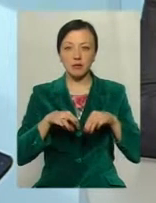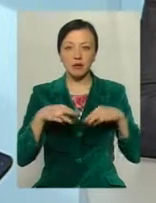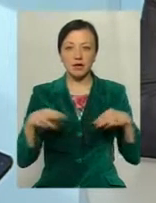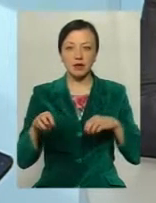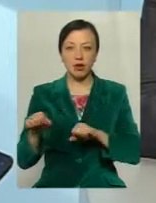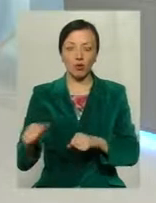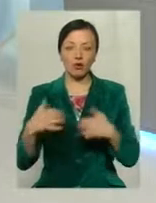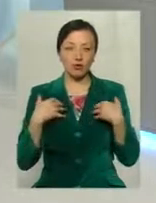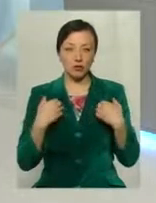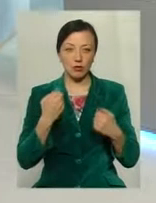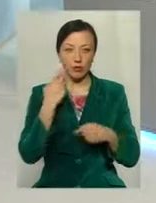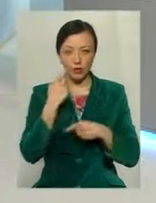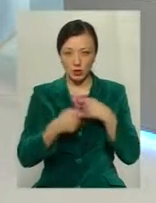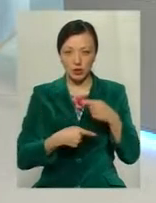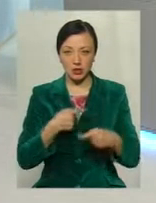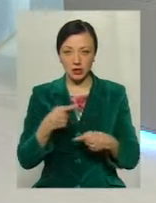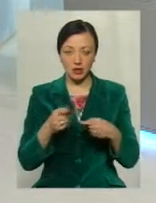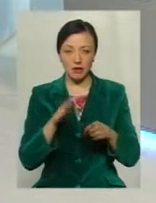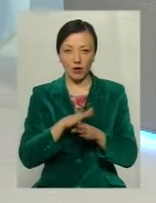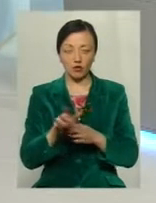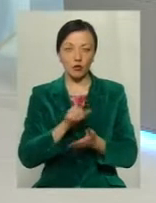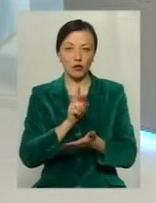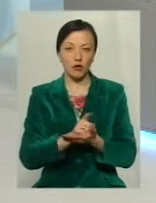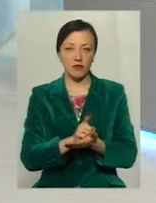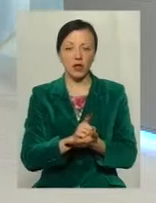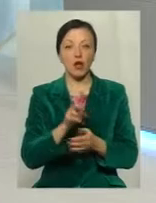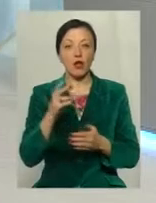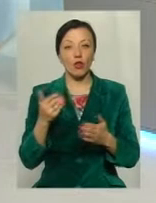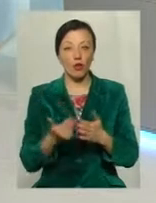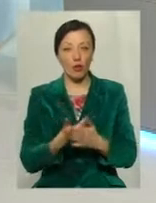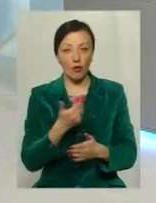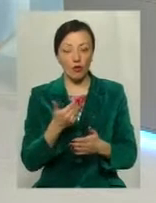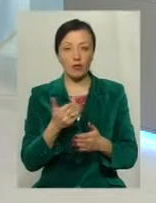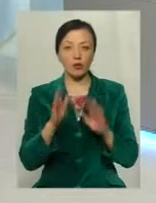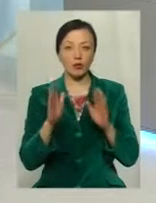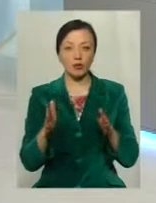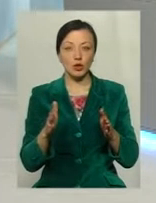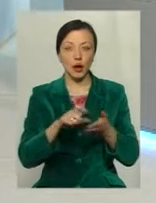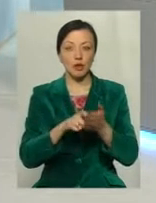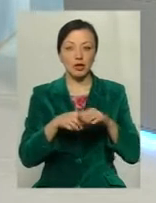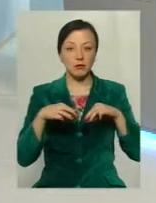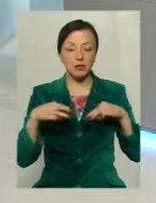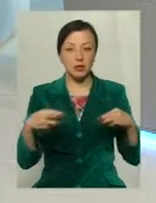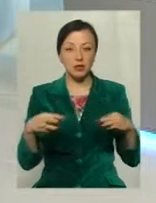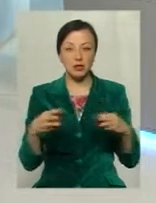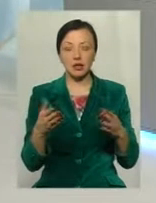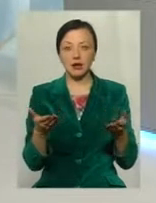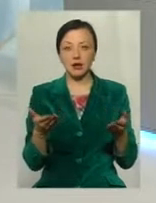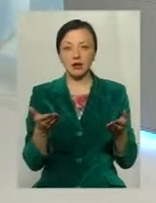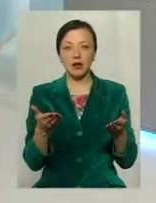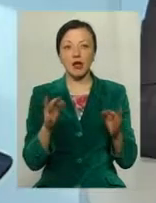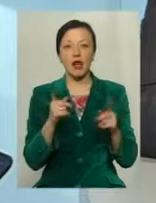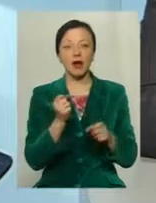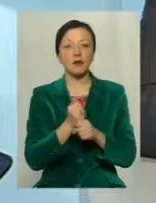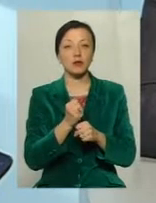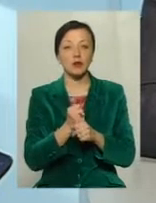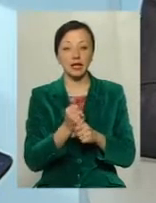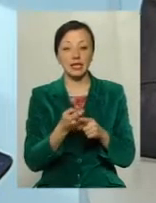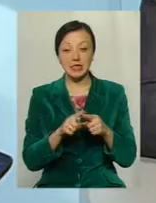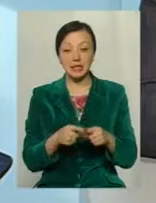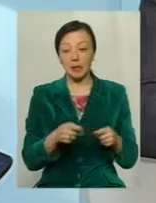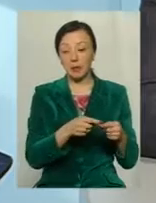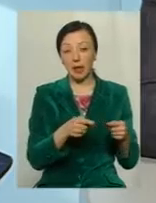Але ми сьогодні розуміємо, уряд, який закінчується термін його достатньо, де він буде так постійно в квітні